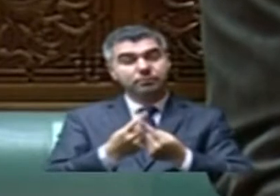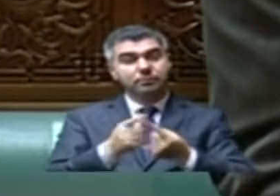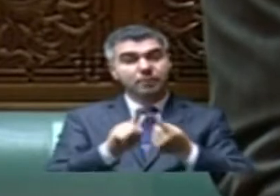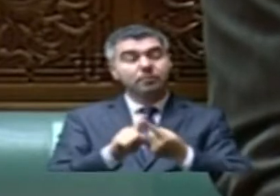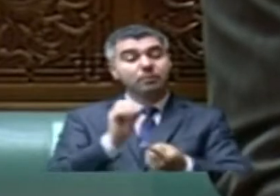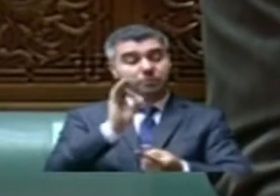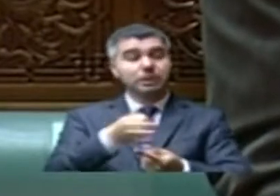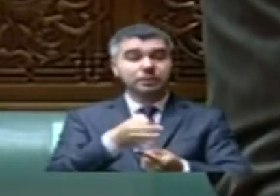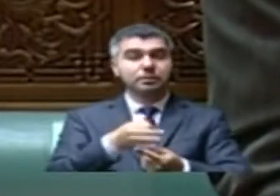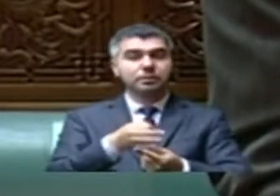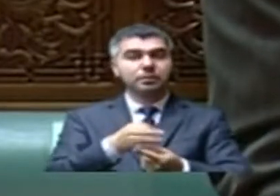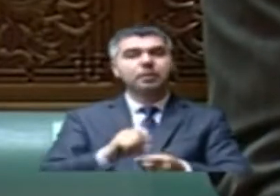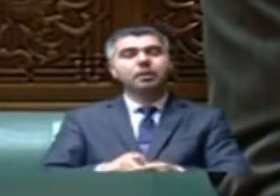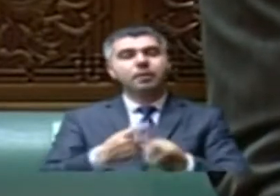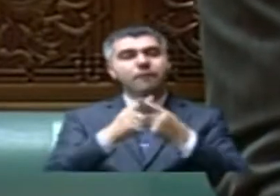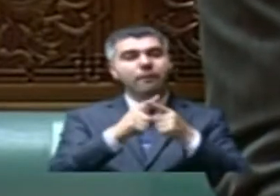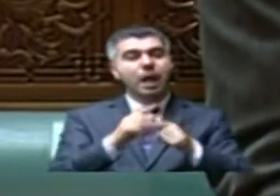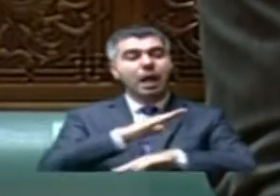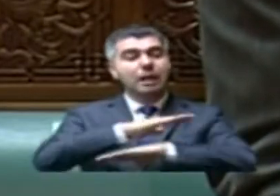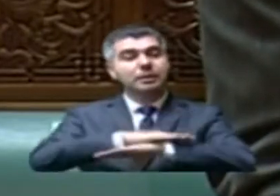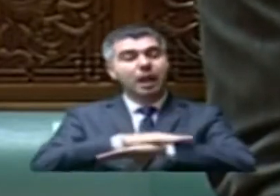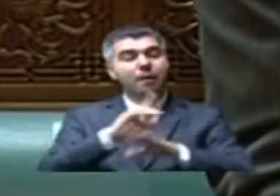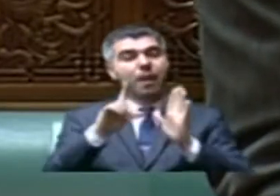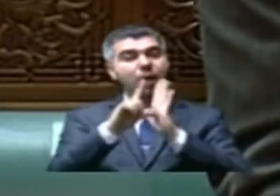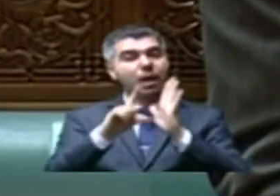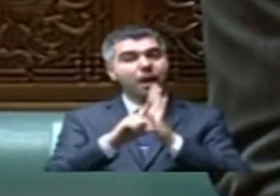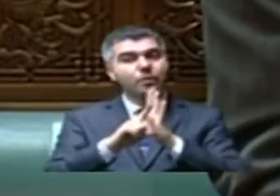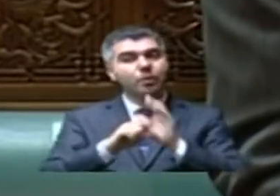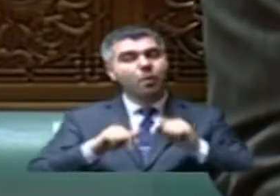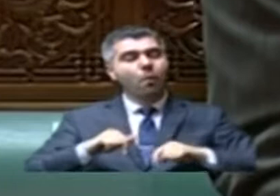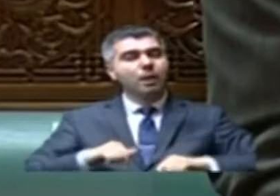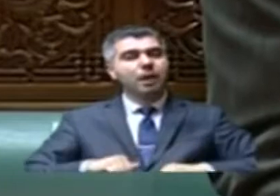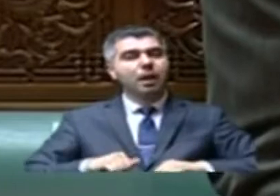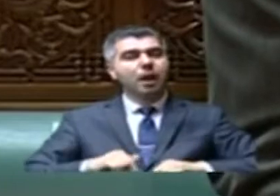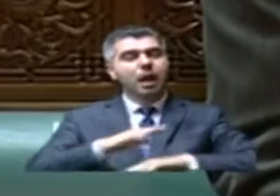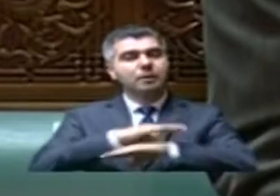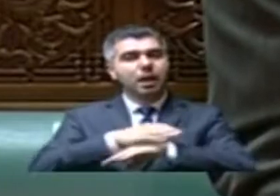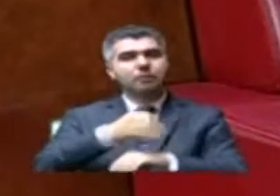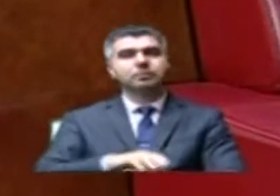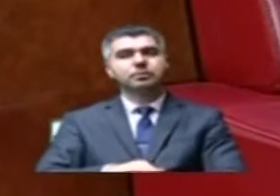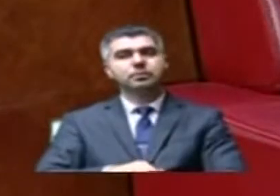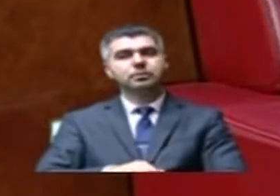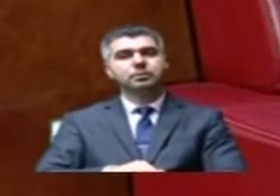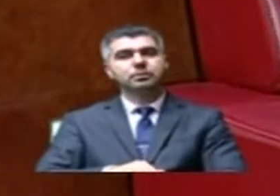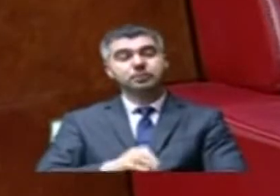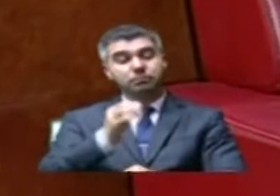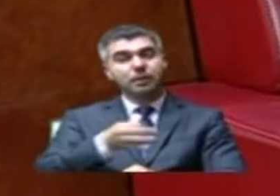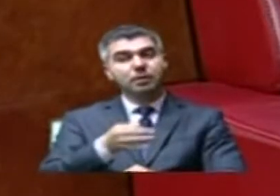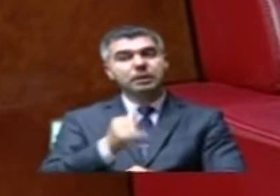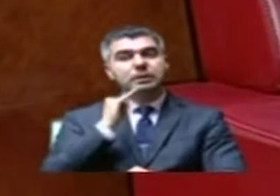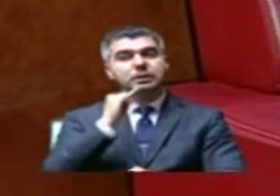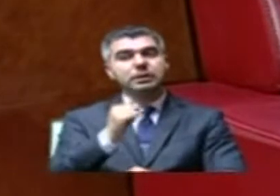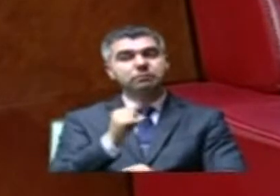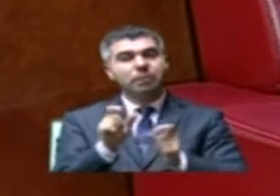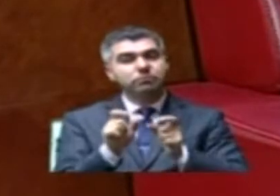مطلوب فعلا تنفيذ أحكام القضاء واحترام مقتضياته من طرف وزارتكم، مع ما يعني ذلك من حرص